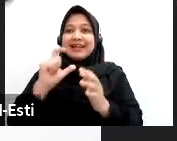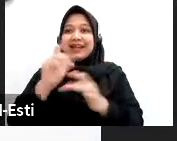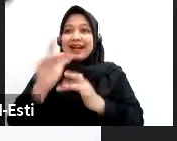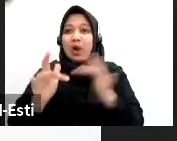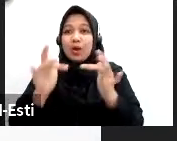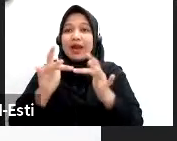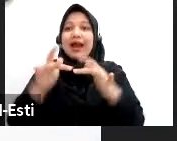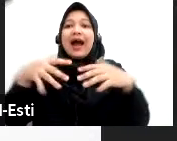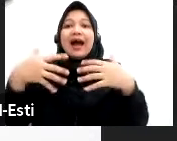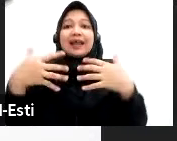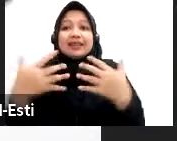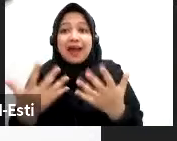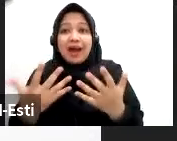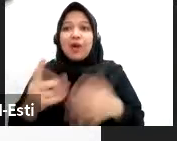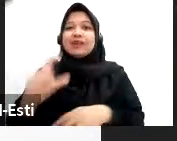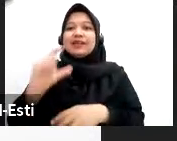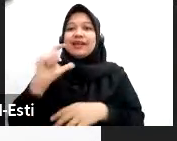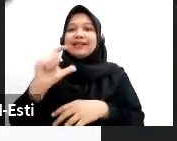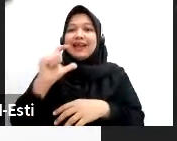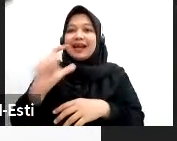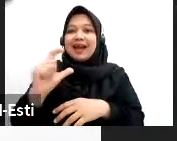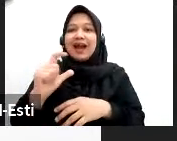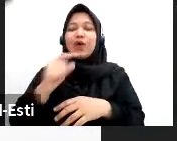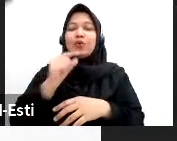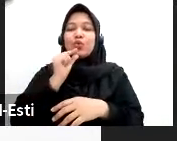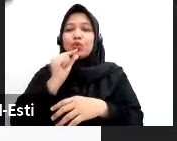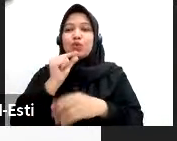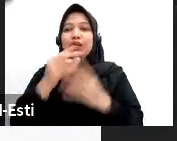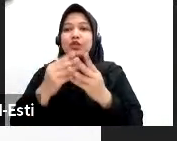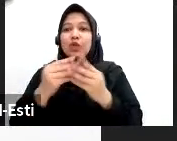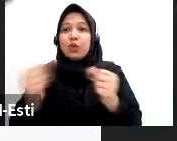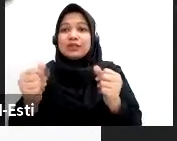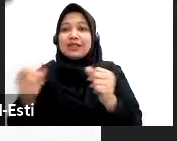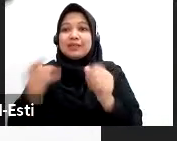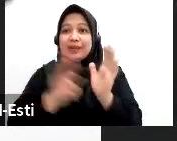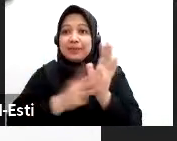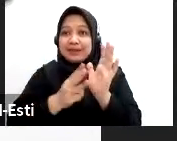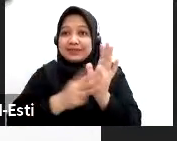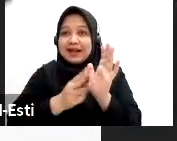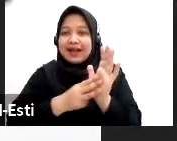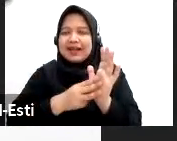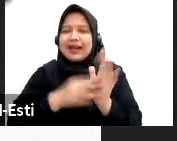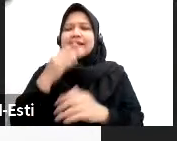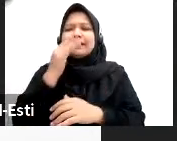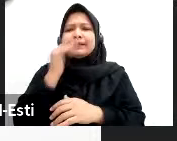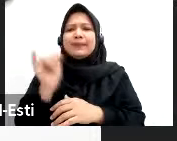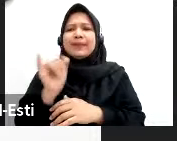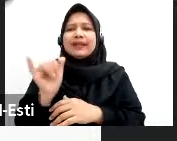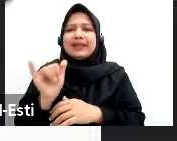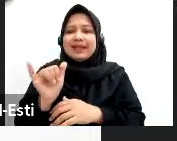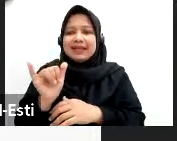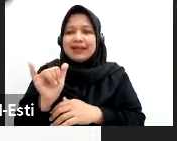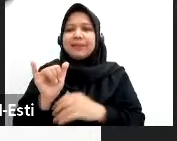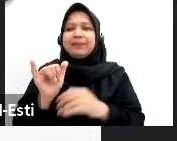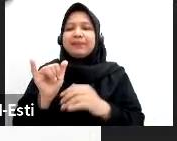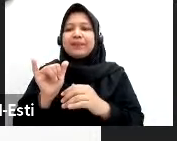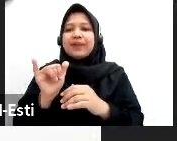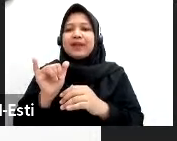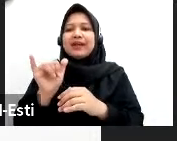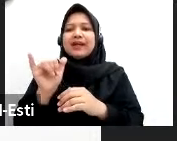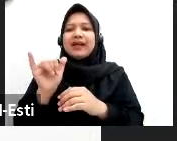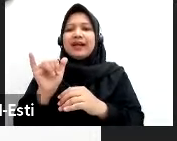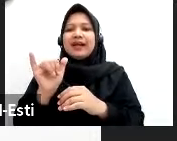penyelesaian sengketa seperti halnya penyelesaian sengketa melalui pengadilan